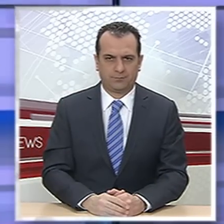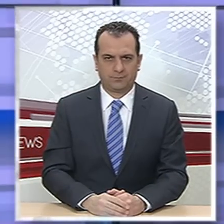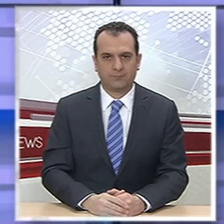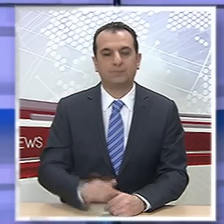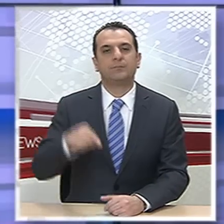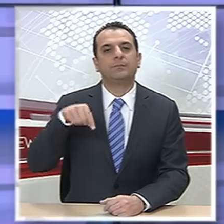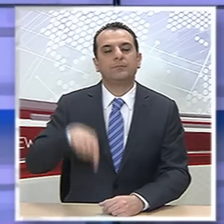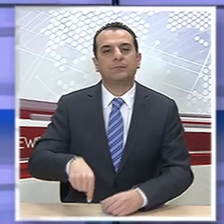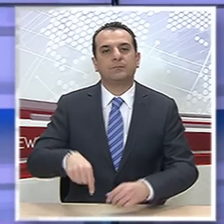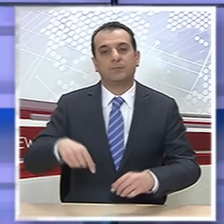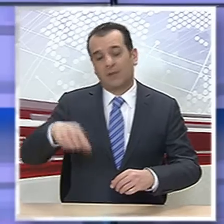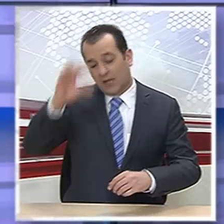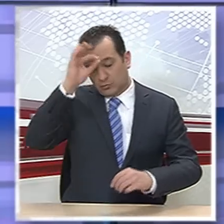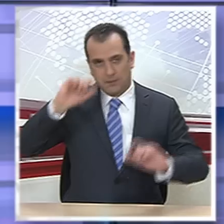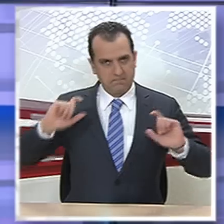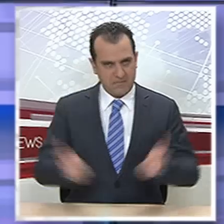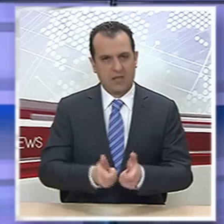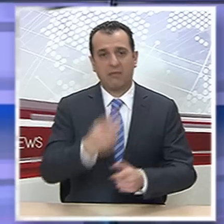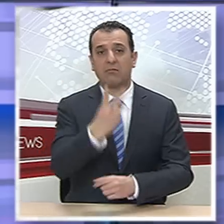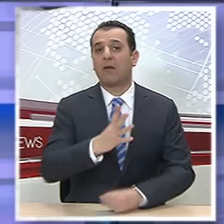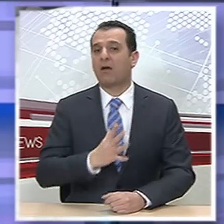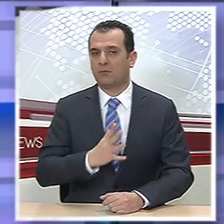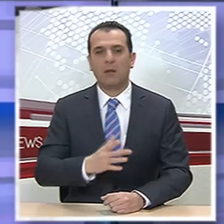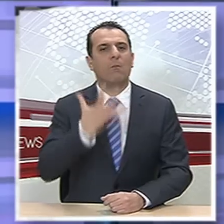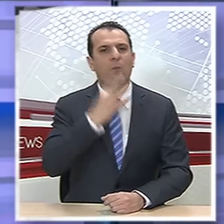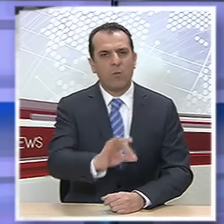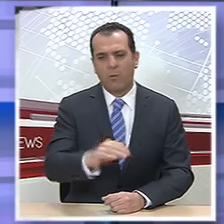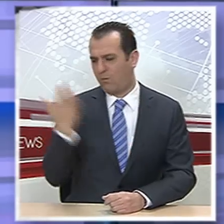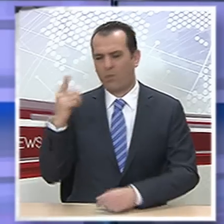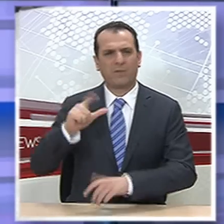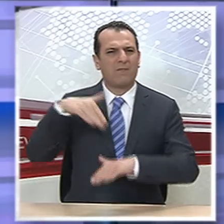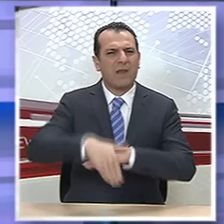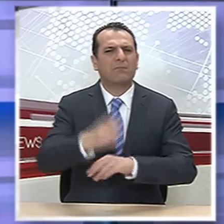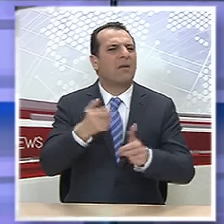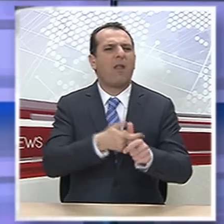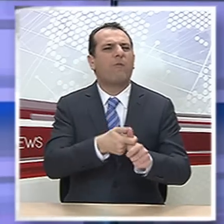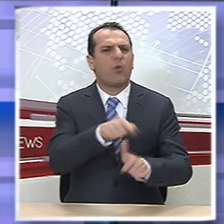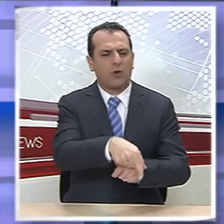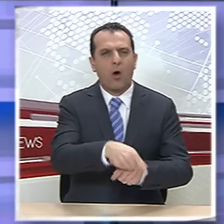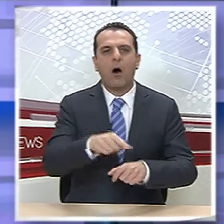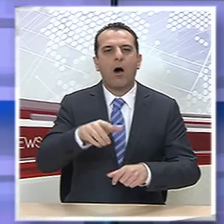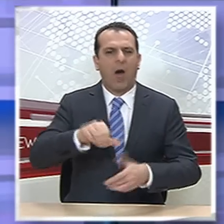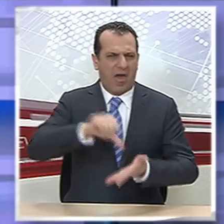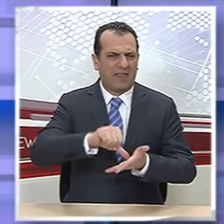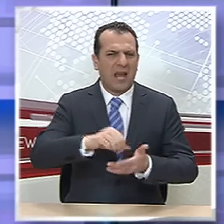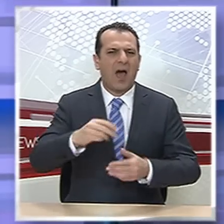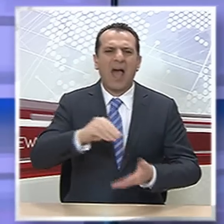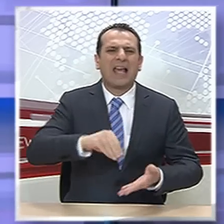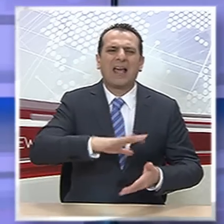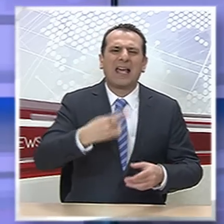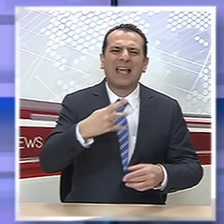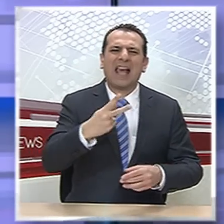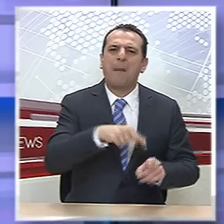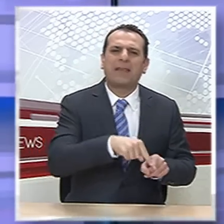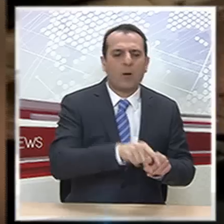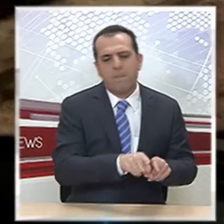Στη σύλληψη δύο ατόμων προχώρησε η αστυνομία για την επίθεση που δέχθηκε το βράδυ της Δευτέρας ο οδηγός λεωφορείου που εκτελούσε το δρομολόγιο Καματέρο Ήλιον στη Δυτική